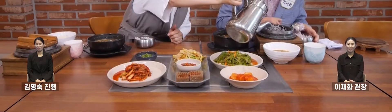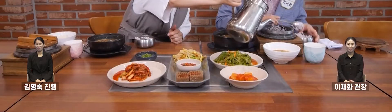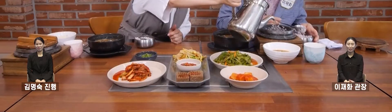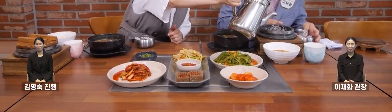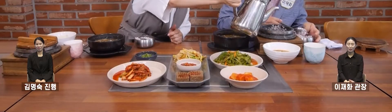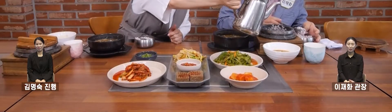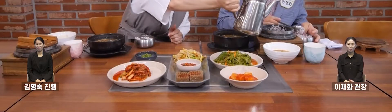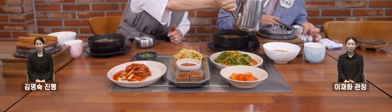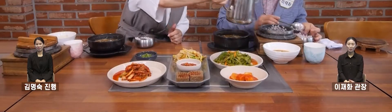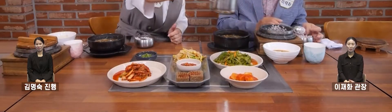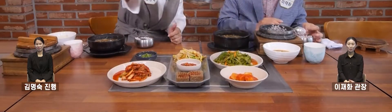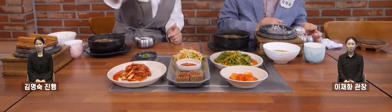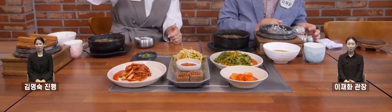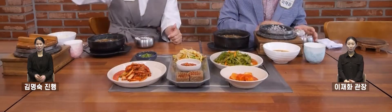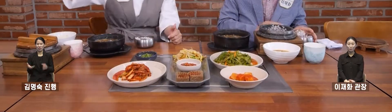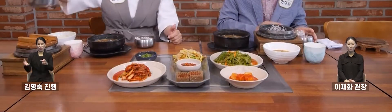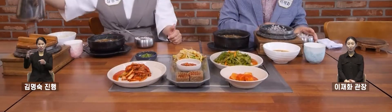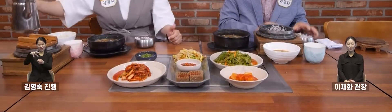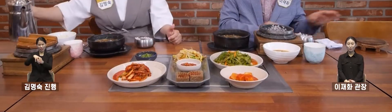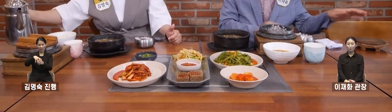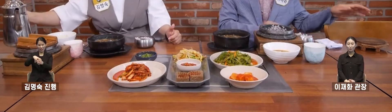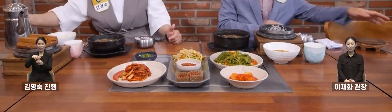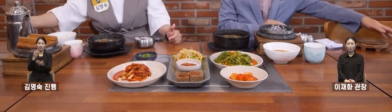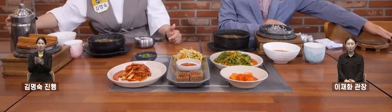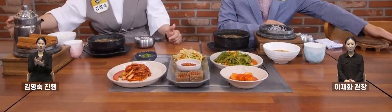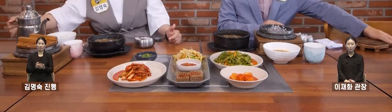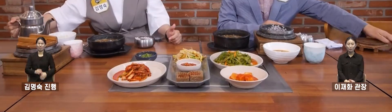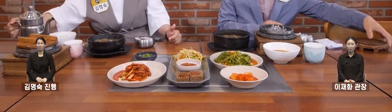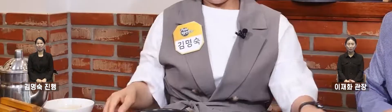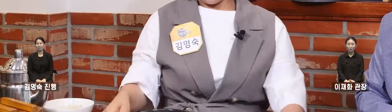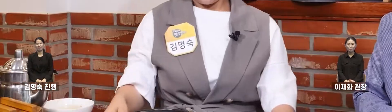네, 이제 뚜껑을 닫아주시면